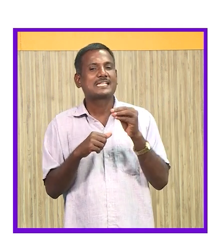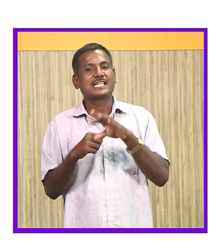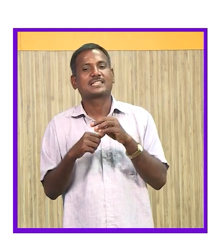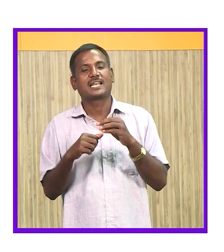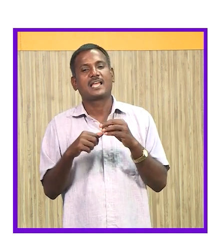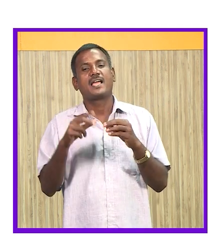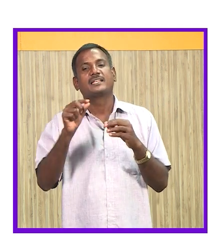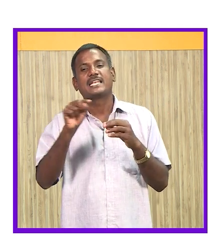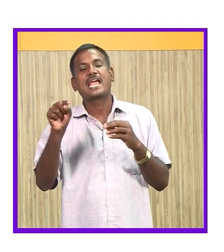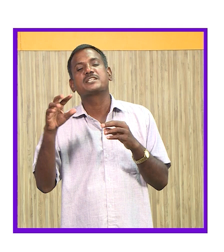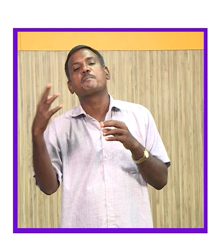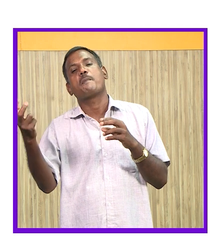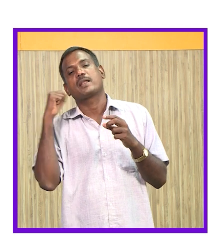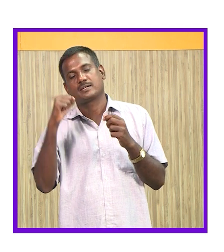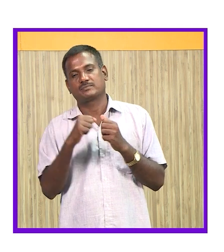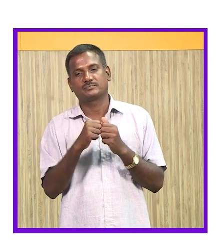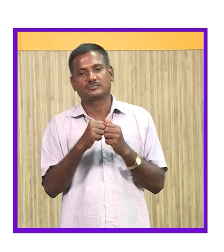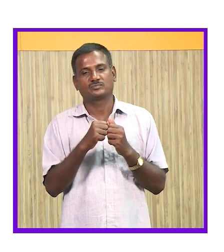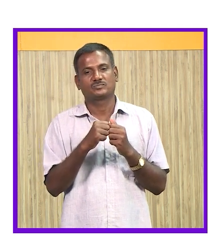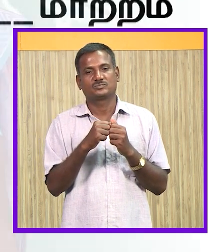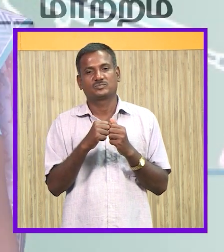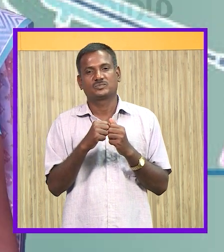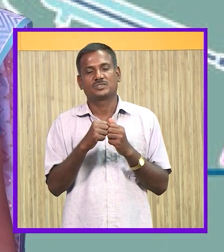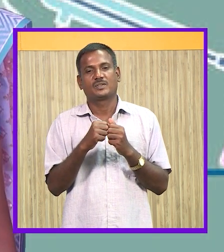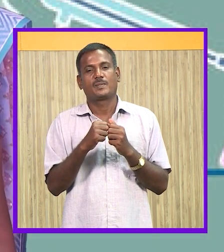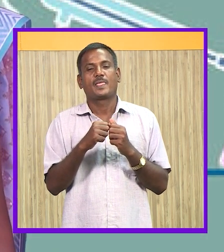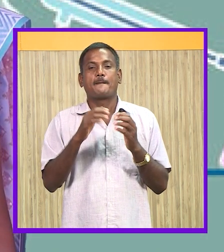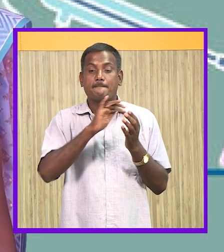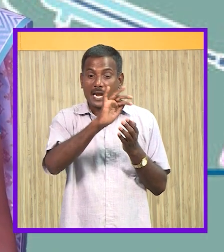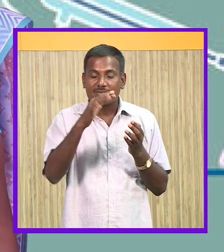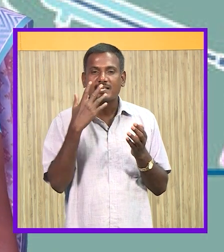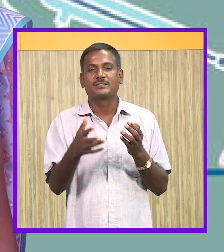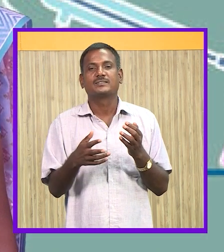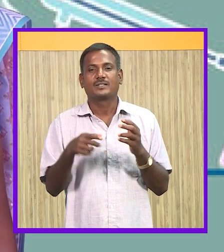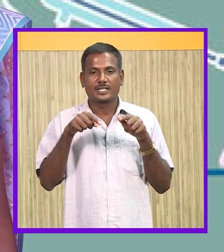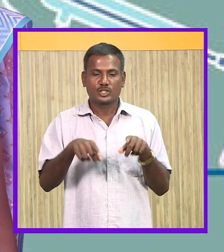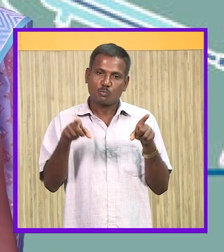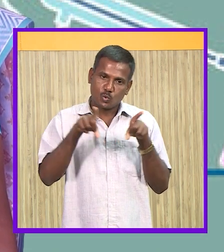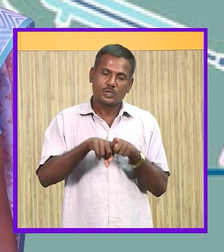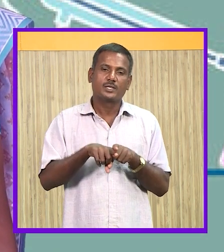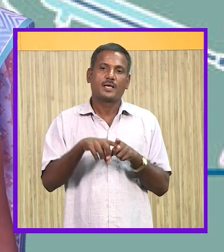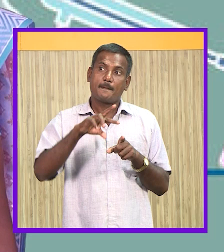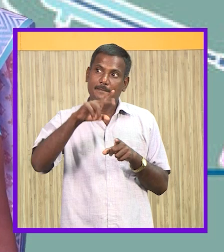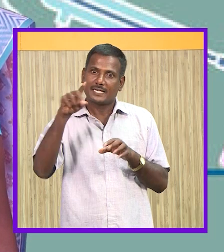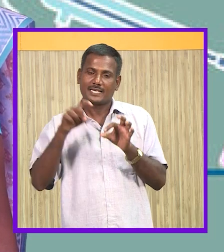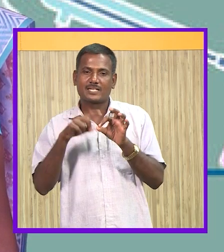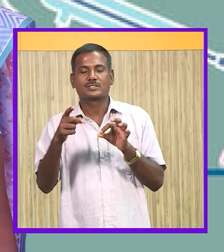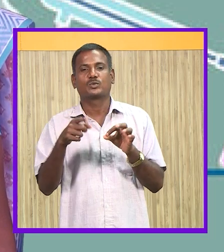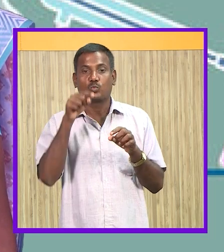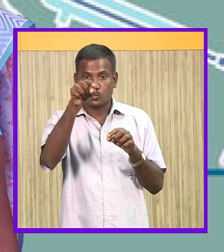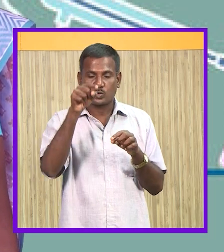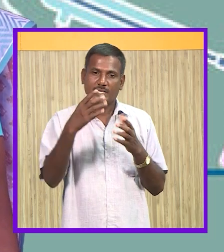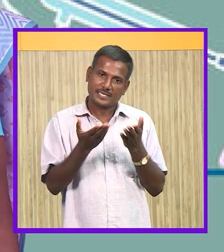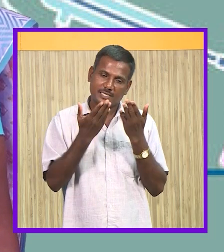குளுக்கோஸுடன் நீர் சேர்த்தல், டேஷ் மாற்றம். மாணவ செல்வங்களே, இது போன்ற பிற வினாக்களுக்கு